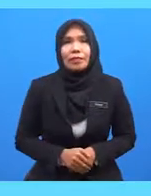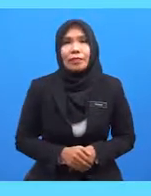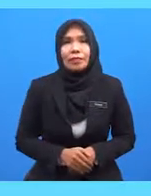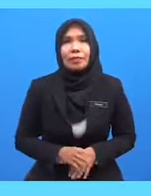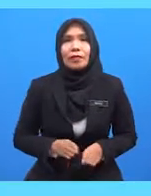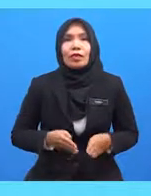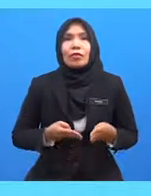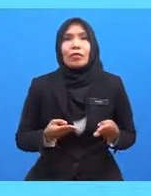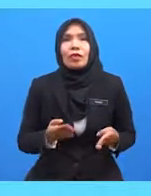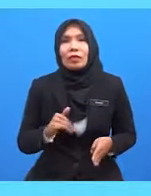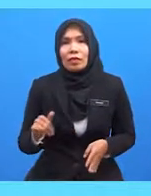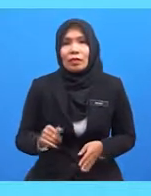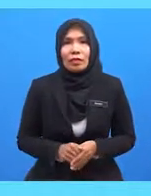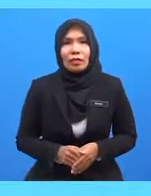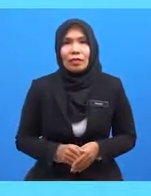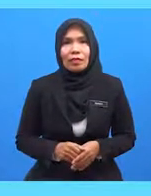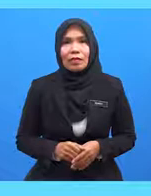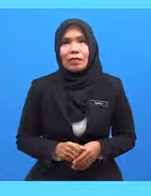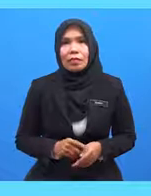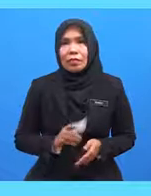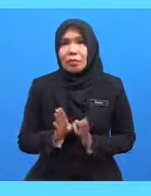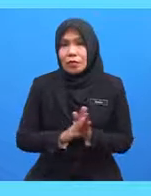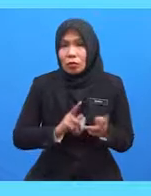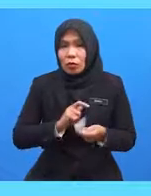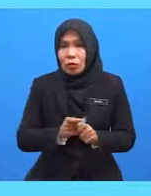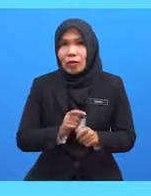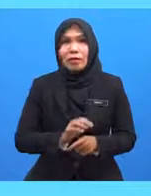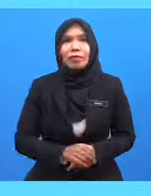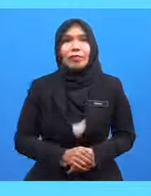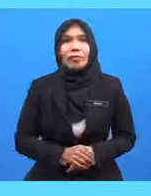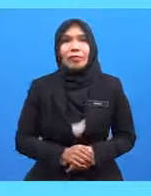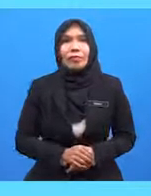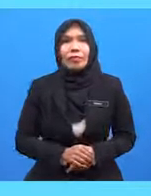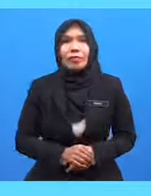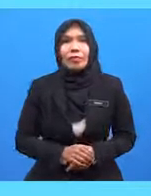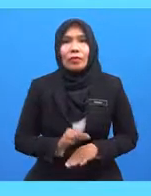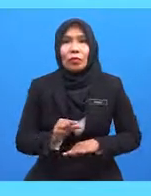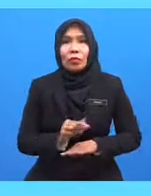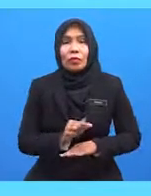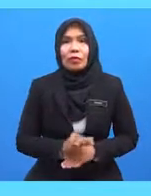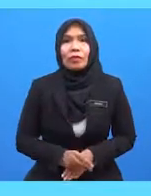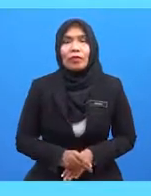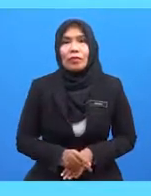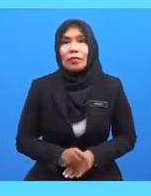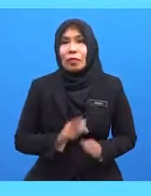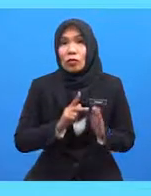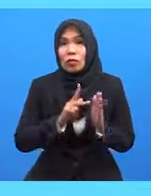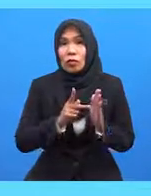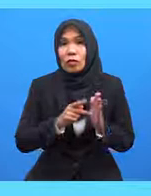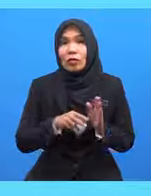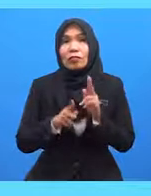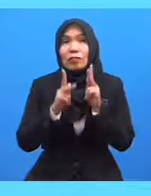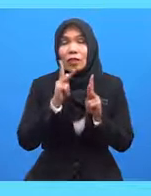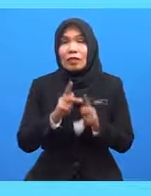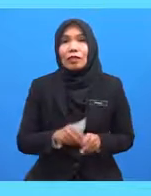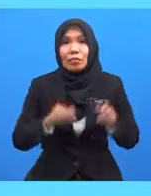mengandungi kosakata Arab. Kandungan warta dan doa. Contoh,